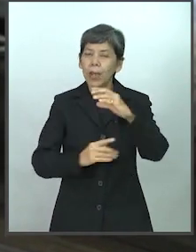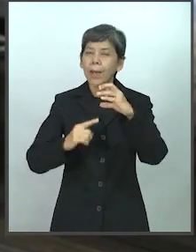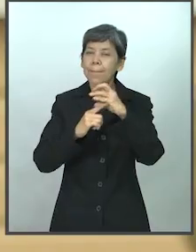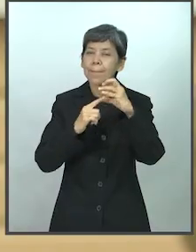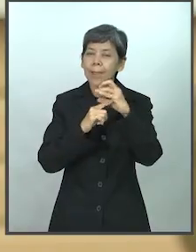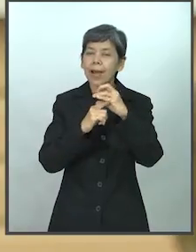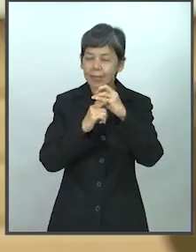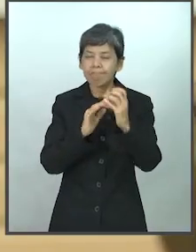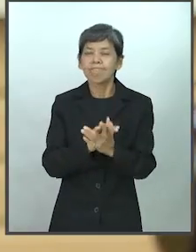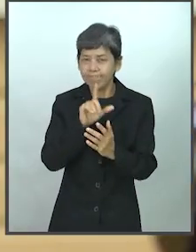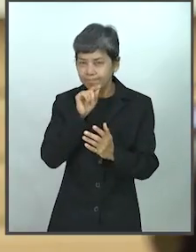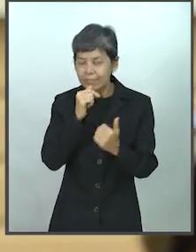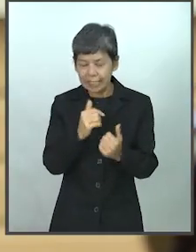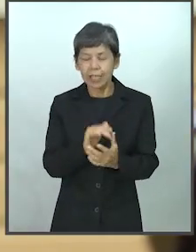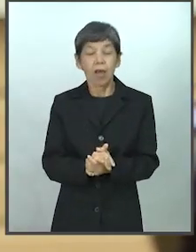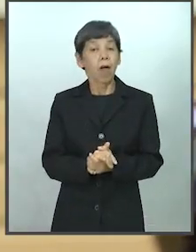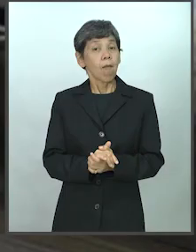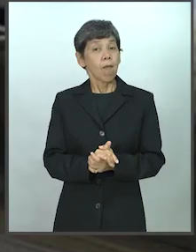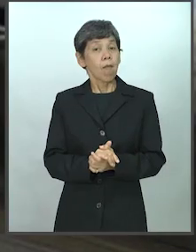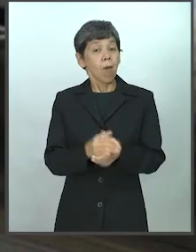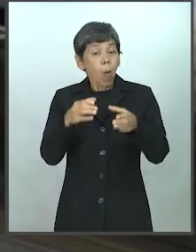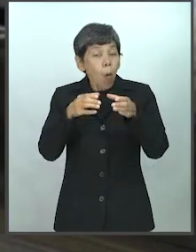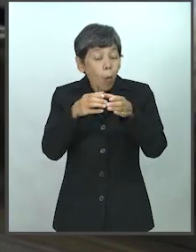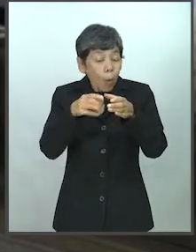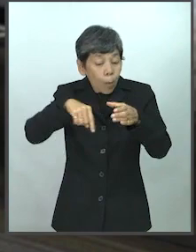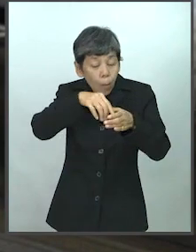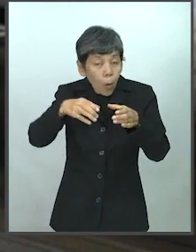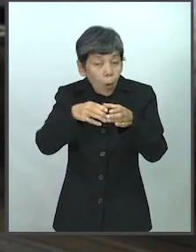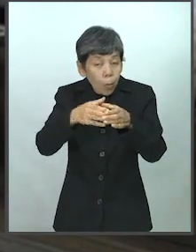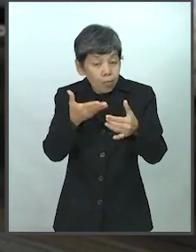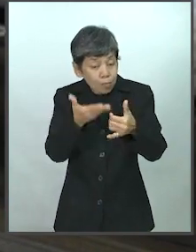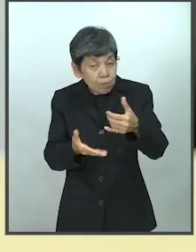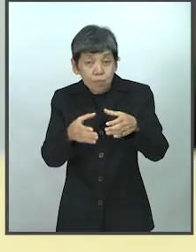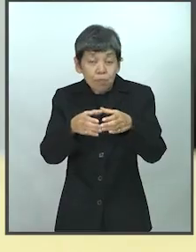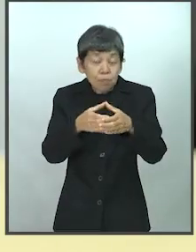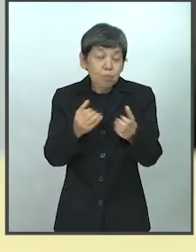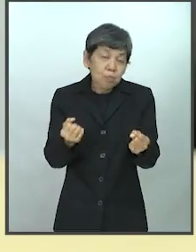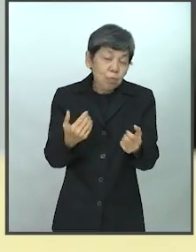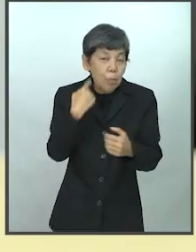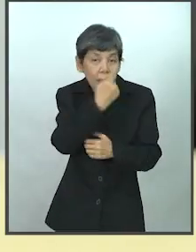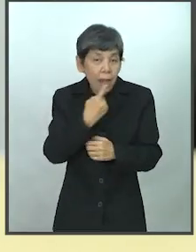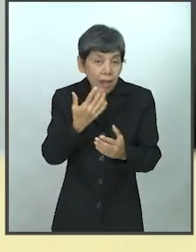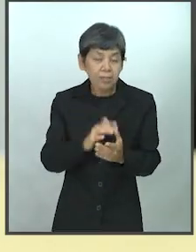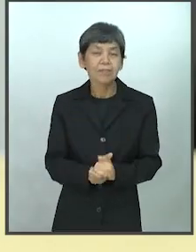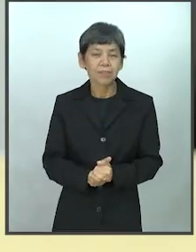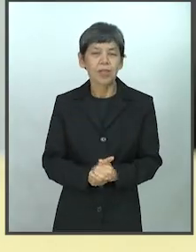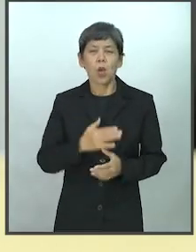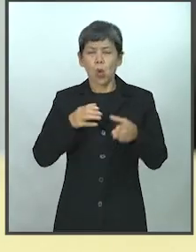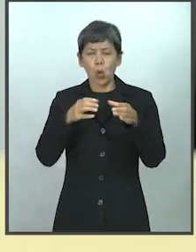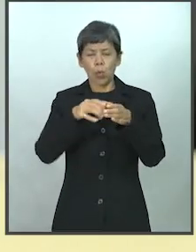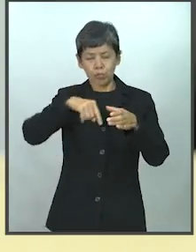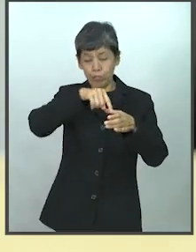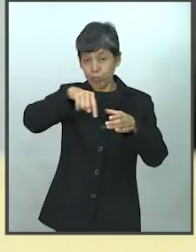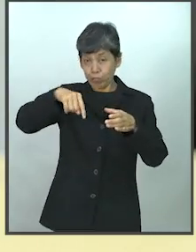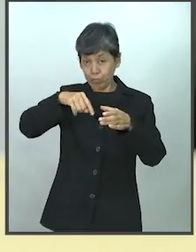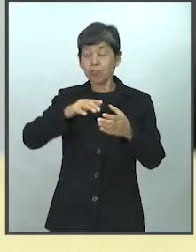การ โหแล้วกลุ่มเป้าหมายครับของท่านนี่คือมีใครบ้างครับ กลุ่มเป้าหมายของเ